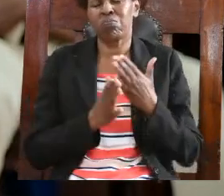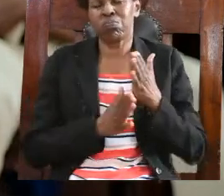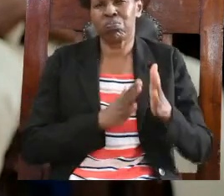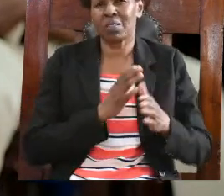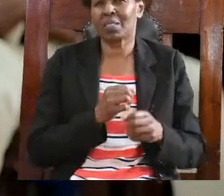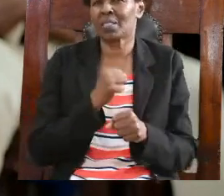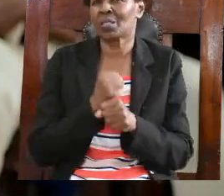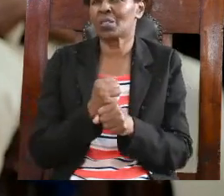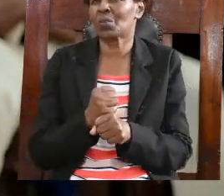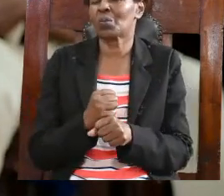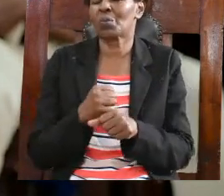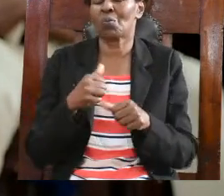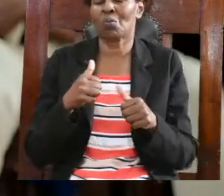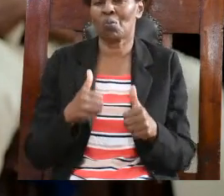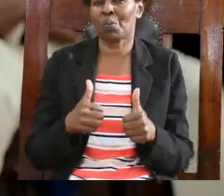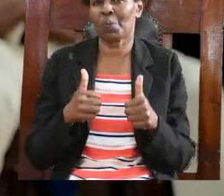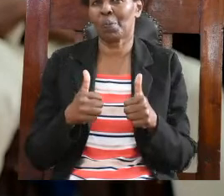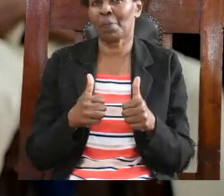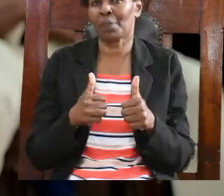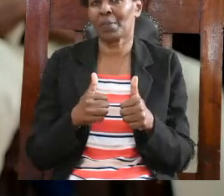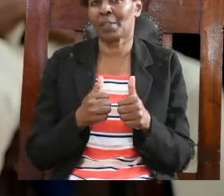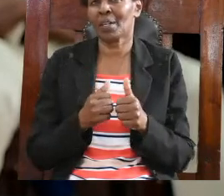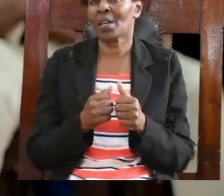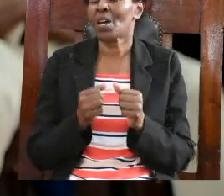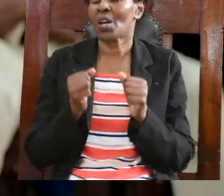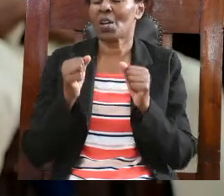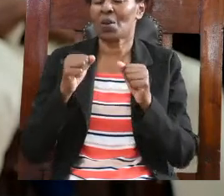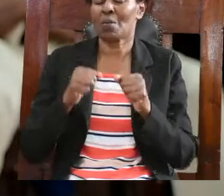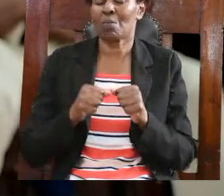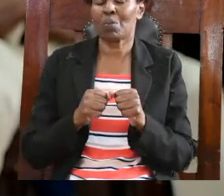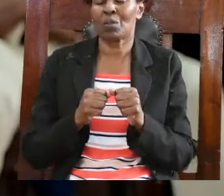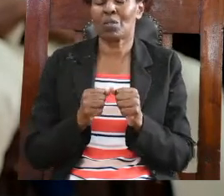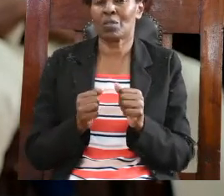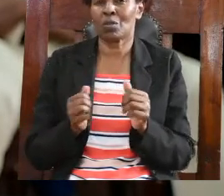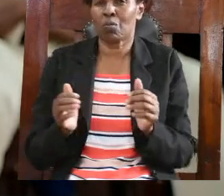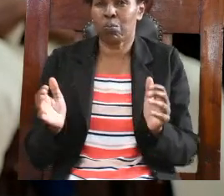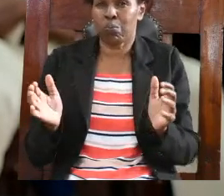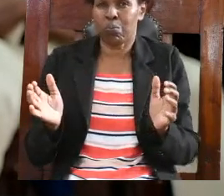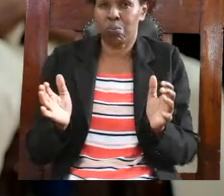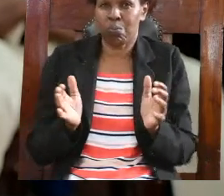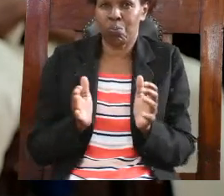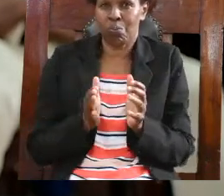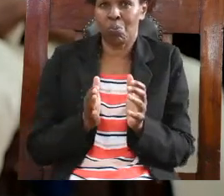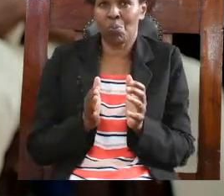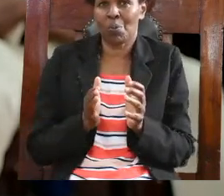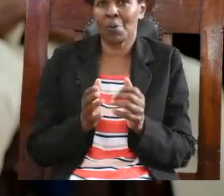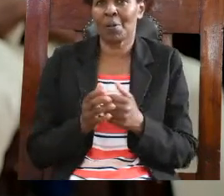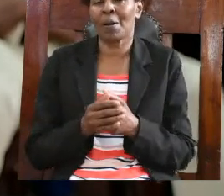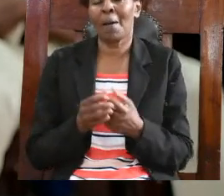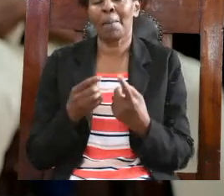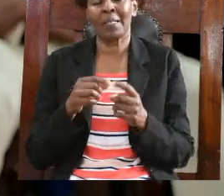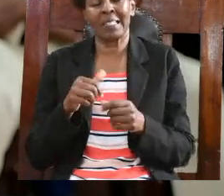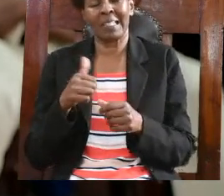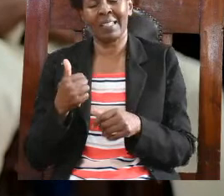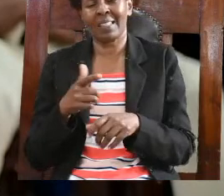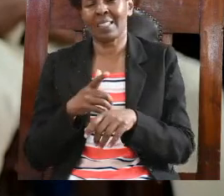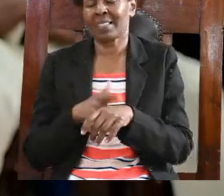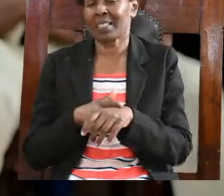wamefanya kazi kabisa na wameweza kupunguza kilo kadhaa. Lakini saa zingine